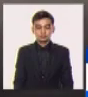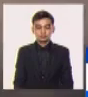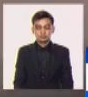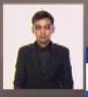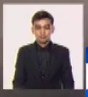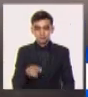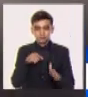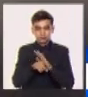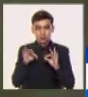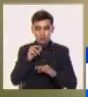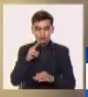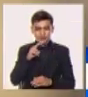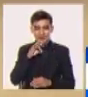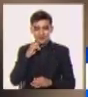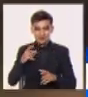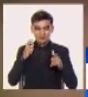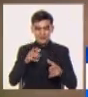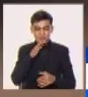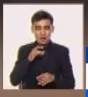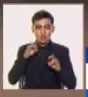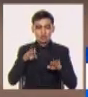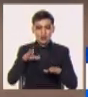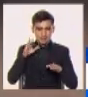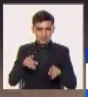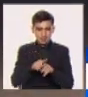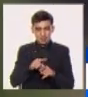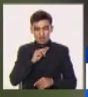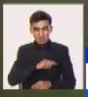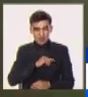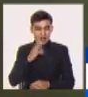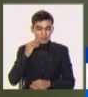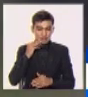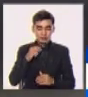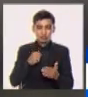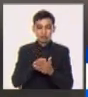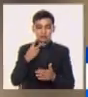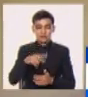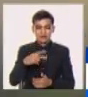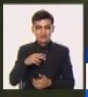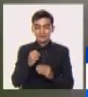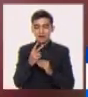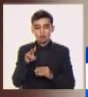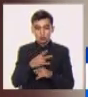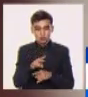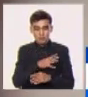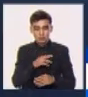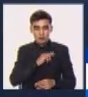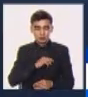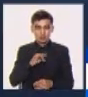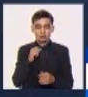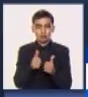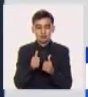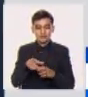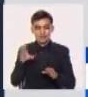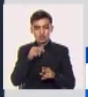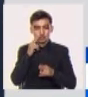Вот так, несмотря на карантин, один из ресторанов Алматы принимает посетителей после 12 часов ночи. Соседи, живущие поблизости, написали